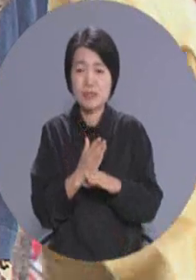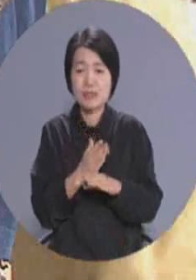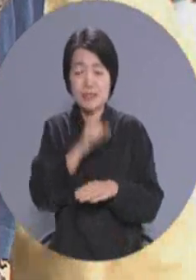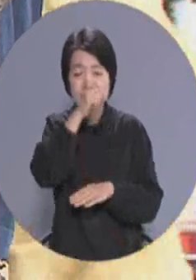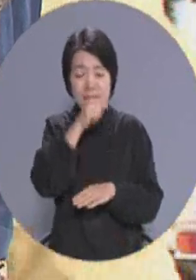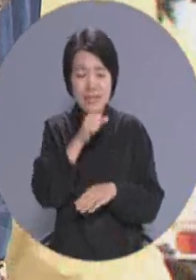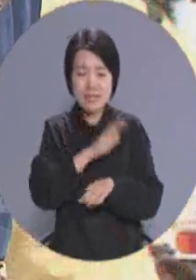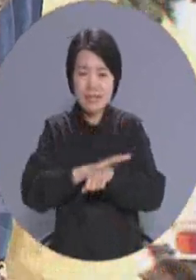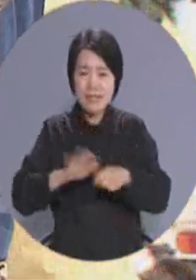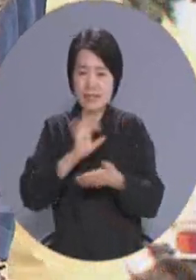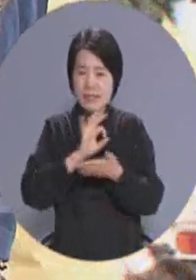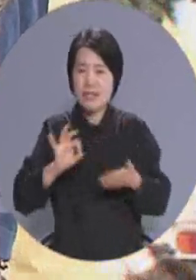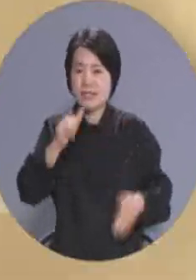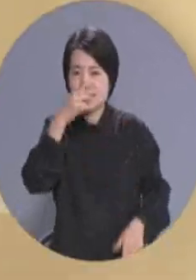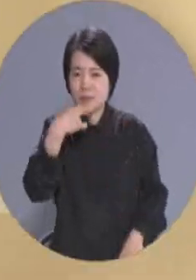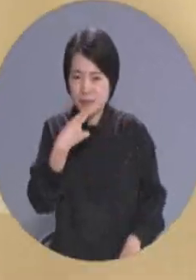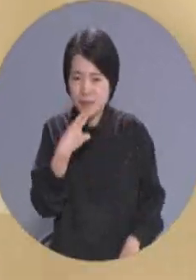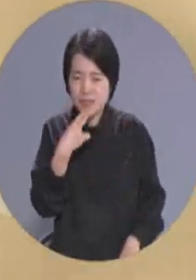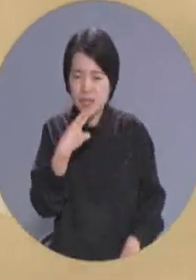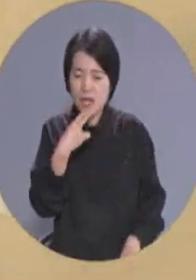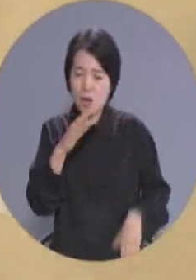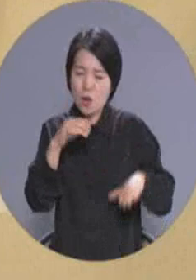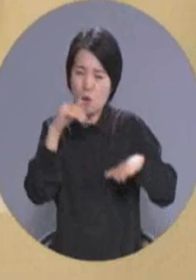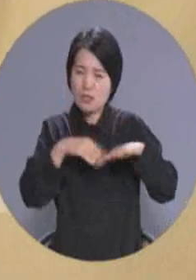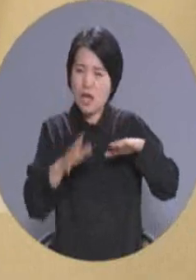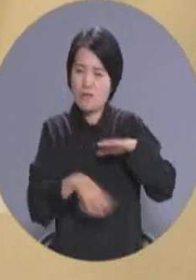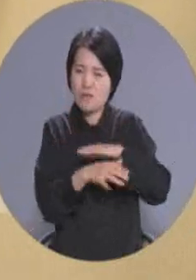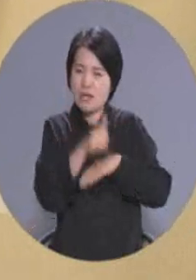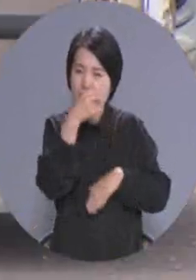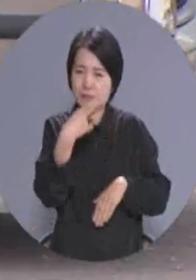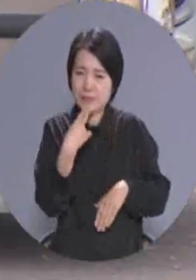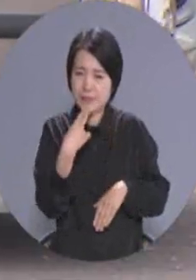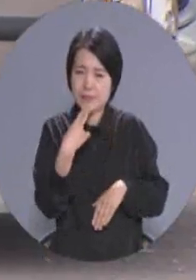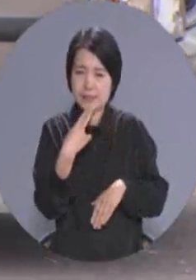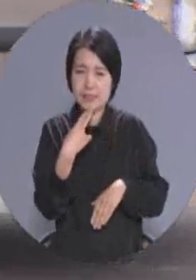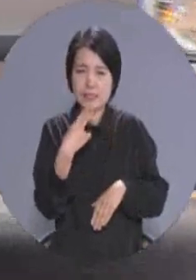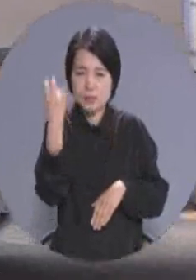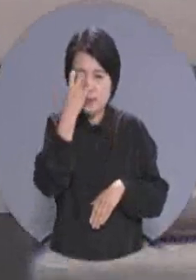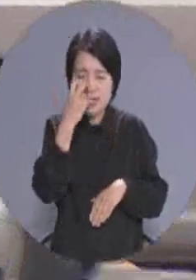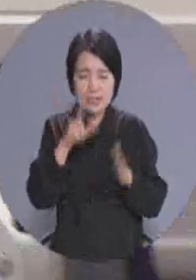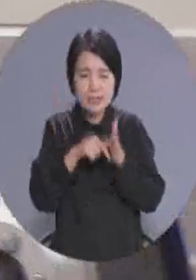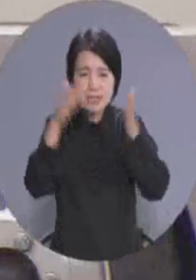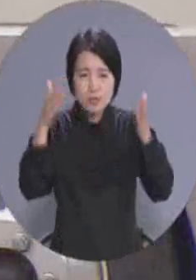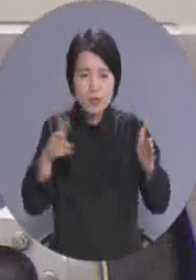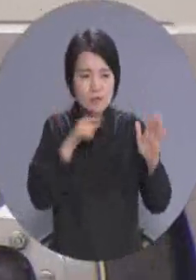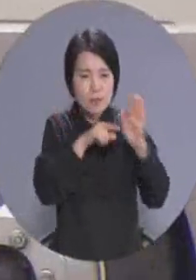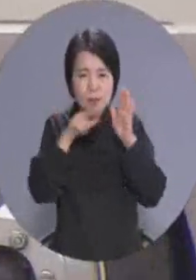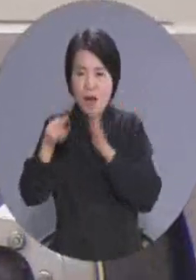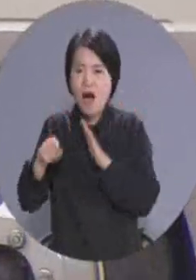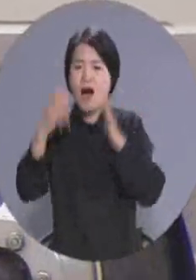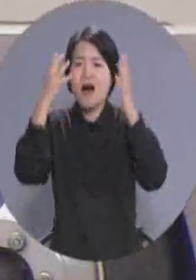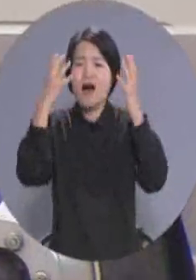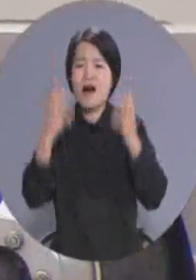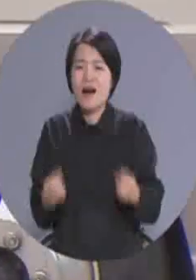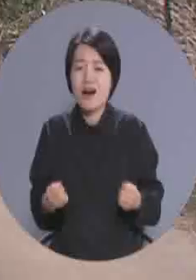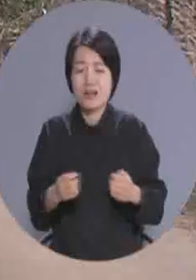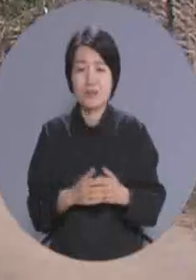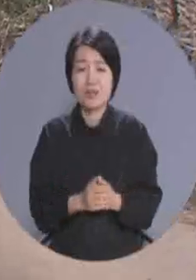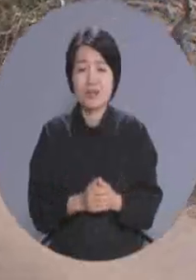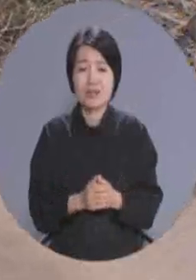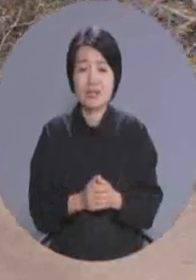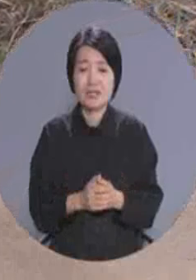예산이 제대로 집행됐는지 부실 시공은 없었는지 행정 사무조사 기간에 돌아볼 것은 한두 곳이 아닙니다